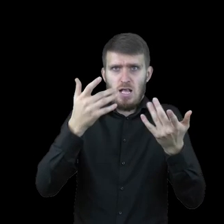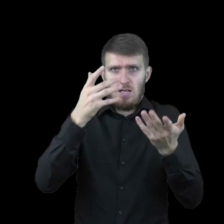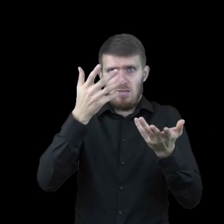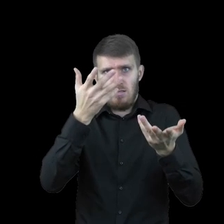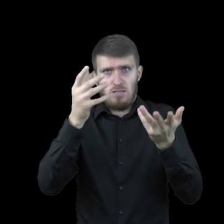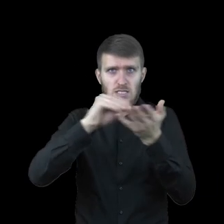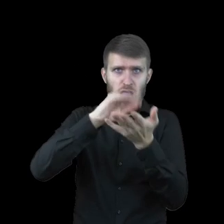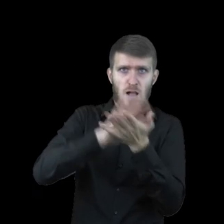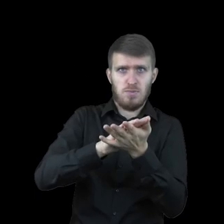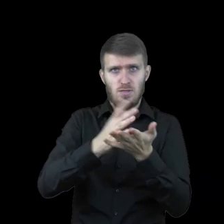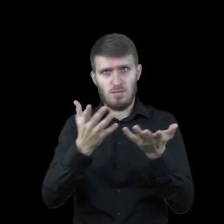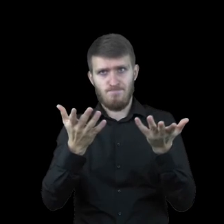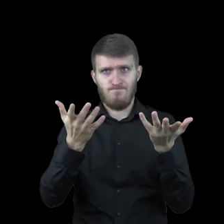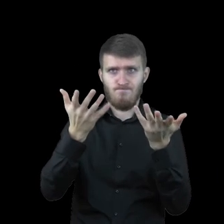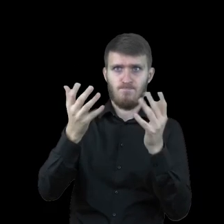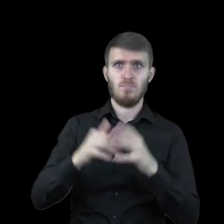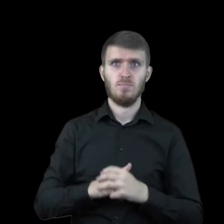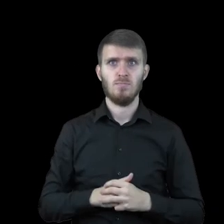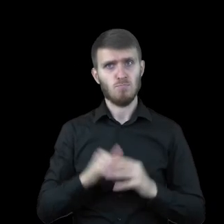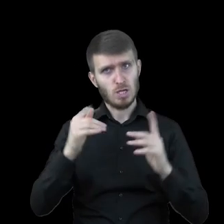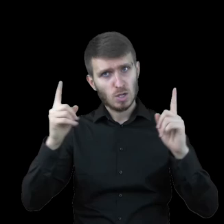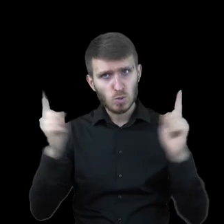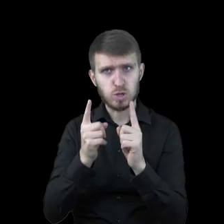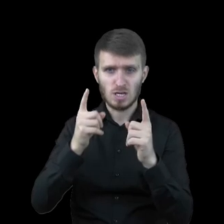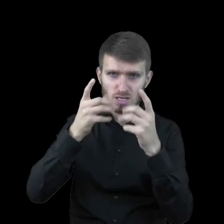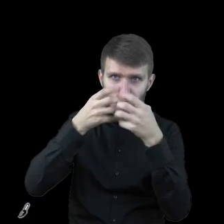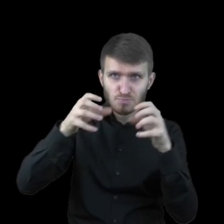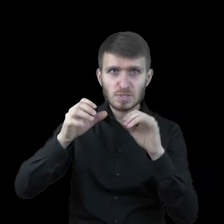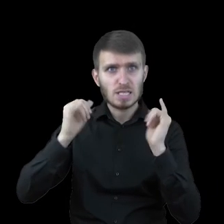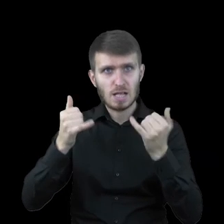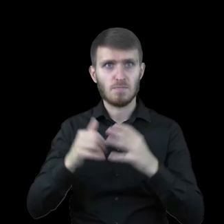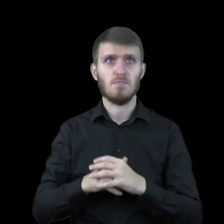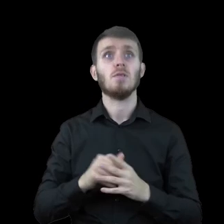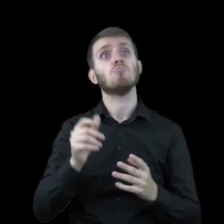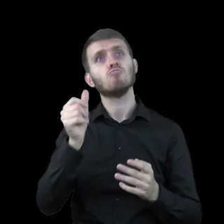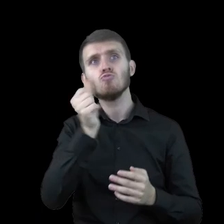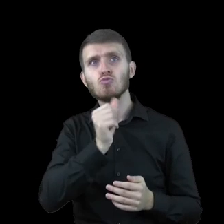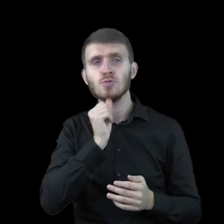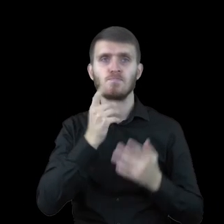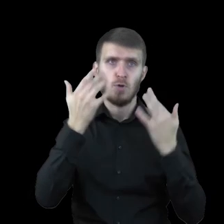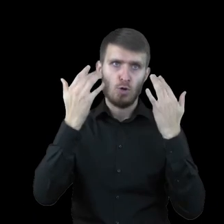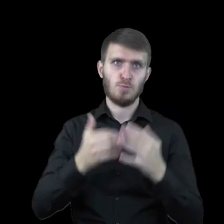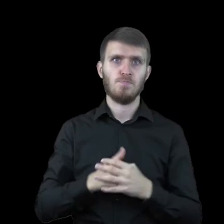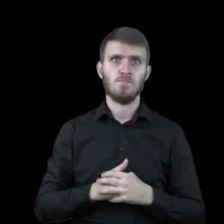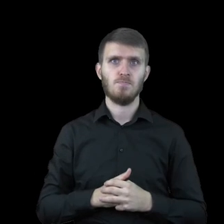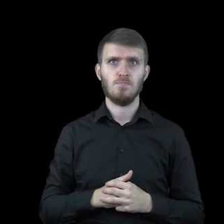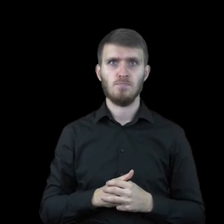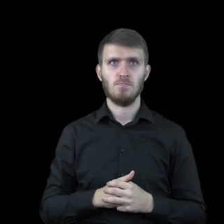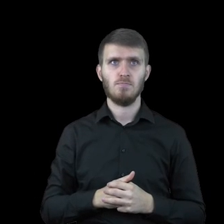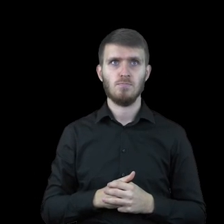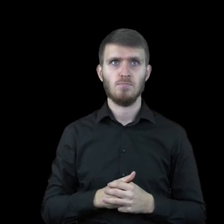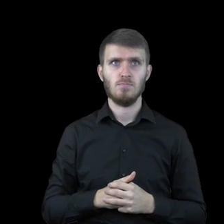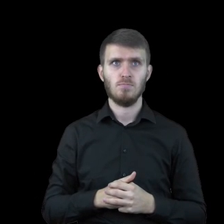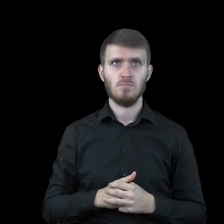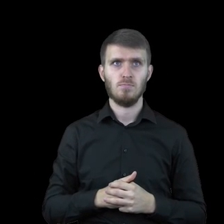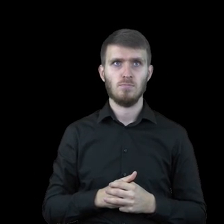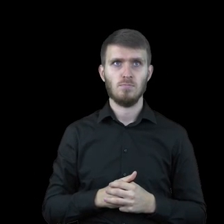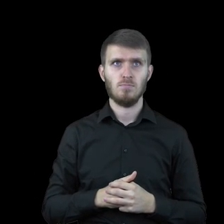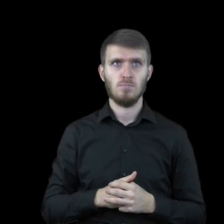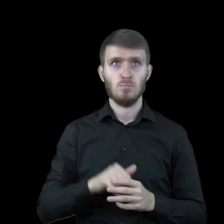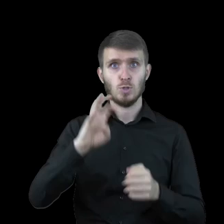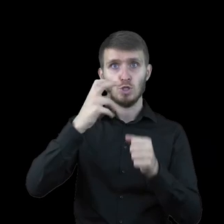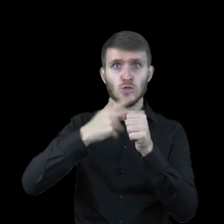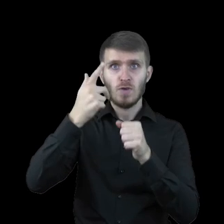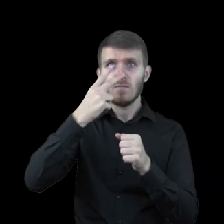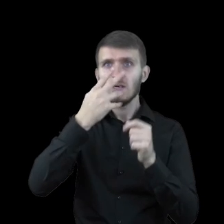I teraz pozostaje nam do rozwiązania problem, jak to zapisać, czy możemy to uprościć. Weźmiemy sobie pierwiastek. Widzimy, że nie ma